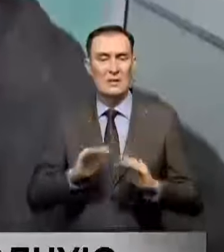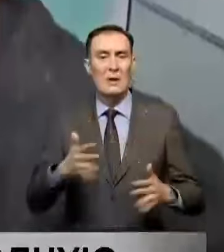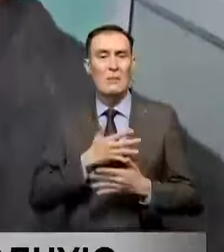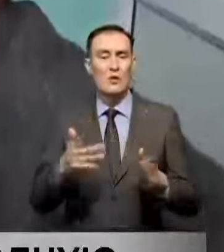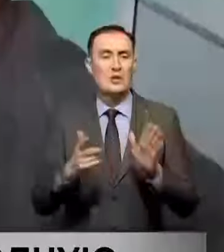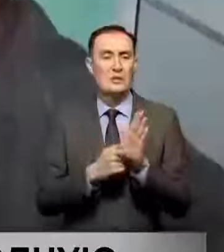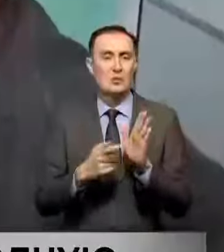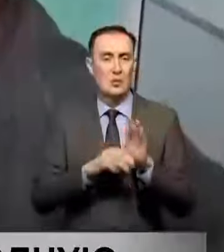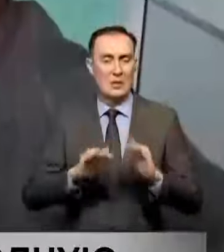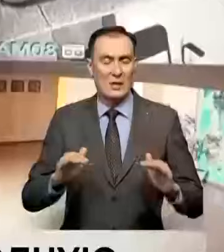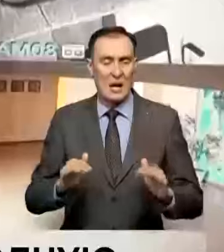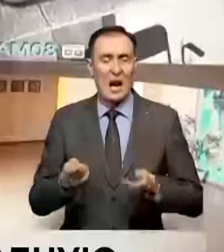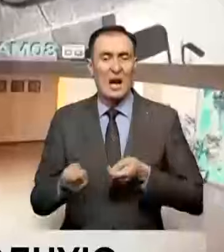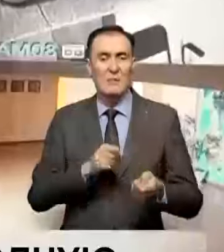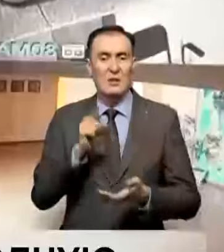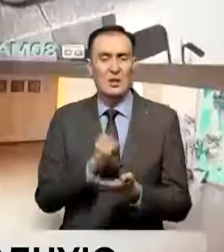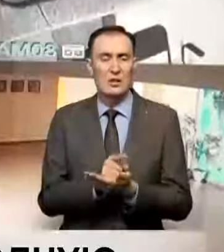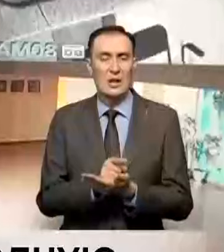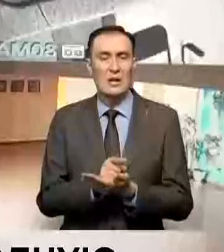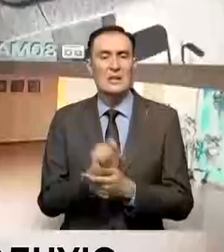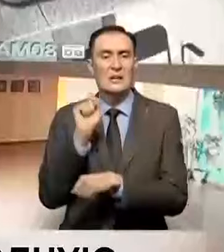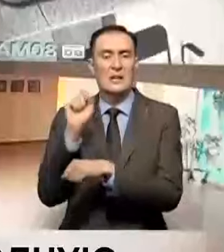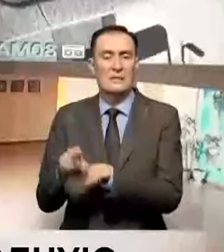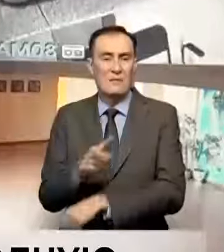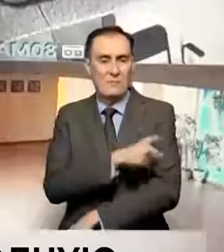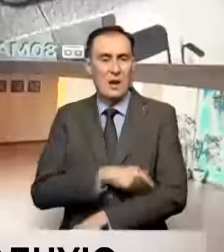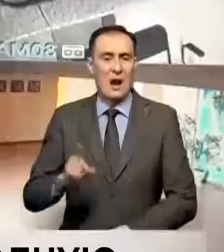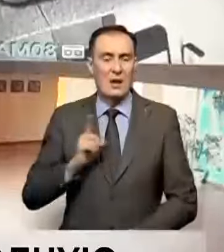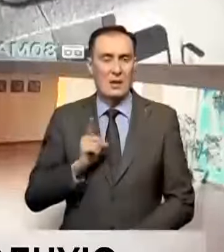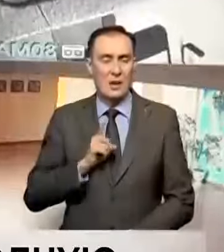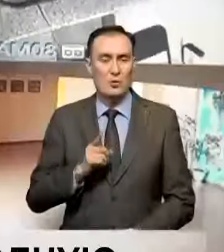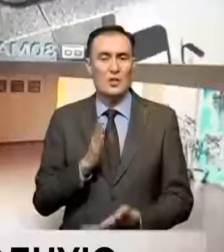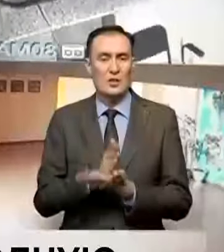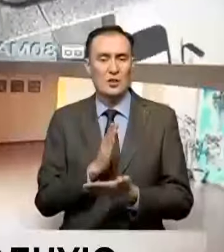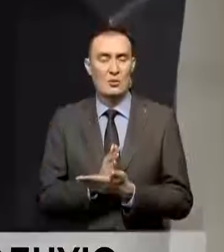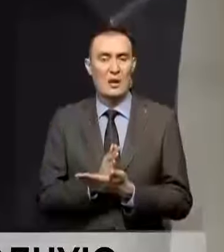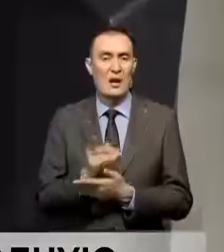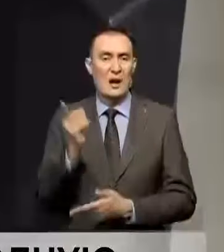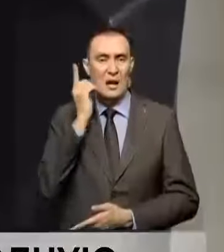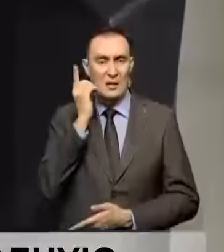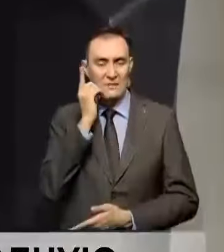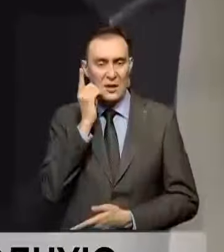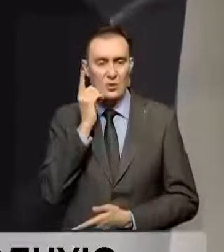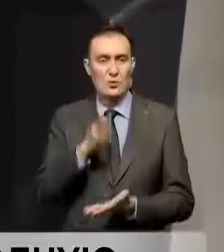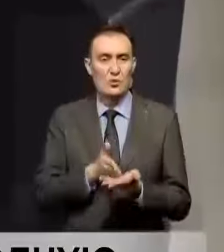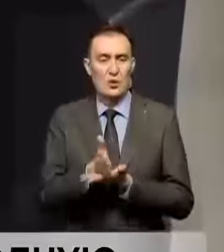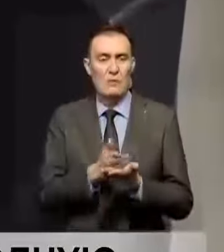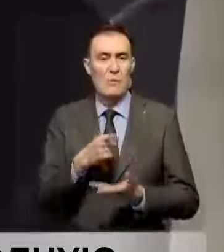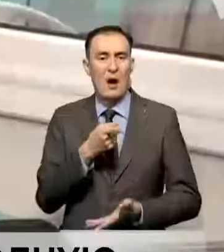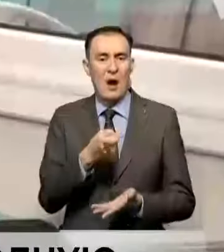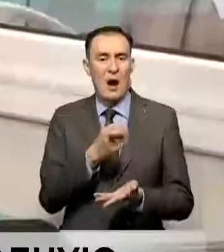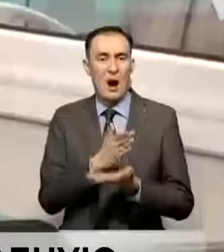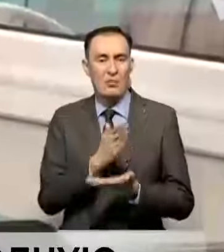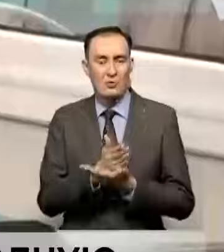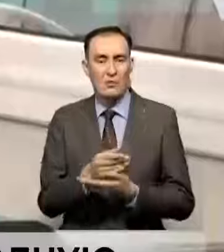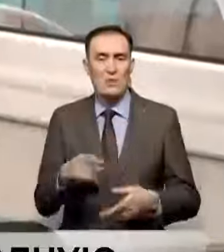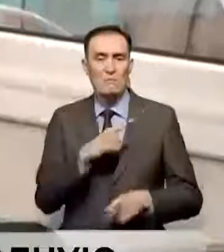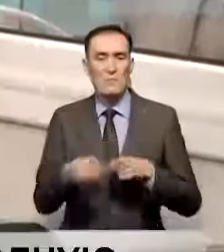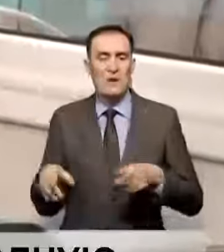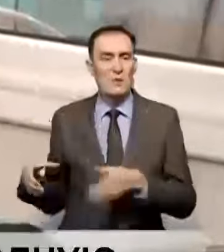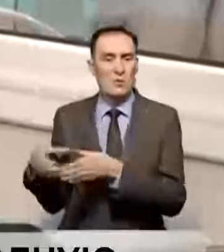превышает 700 человек, администрация должна нанимать лицензированную охрану, оснащенную радиосвязью, служебным оружием, мобильными